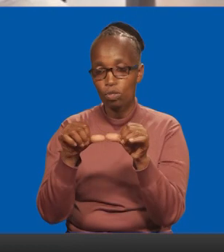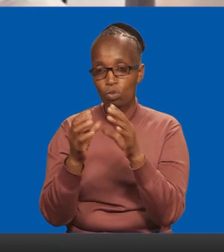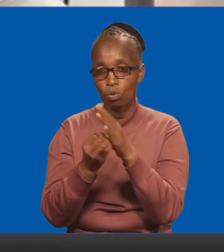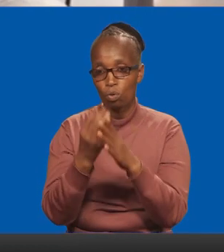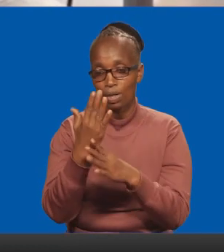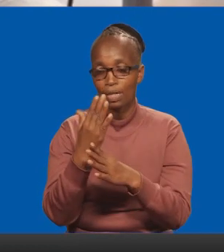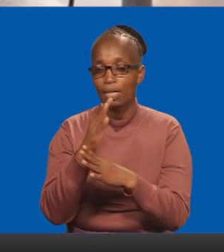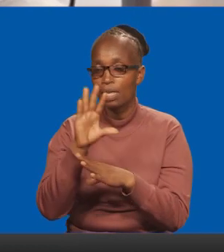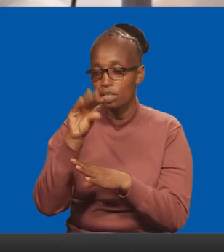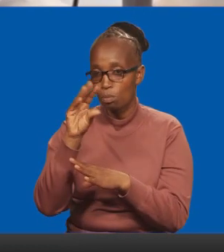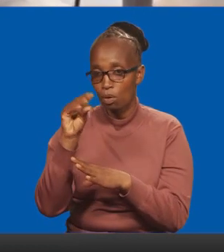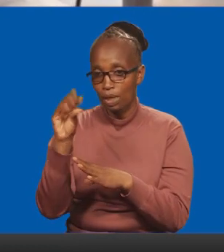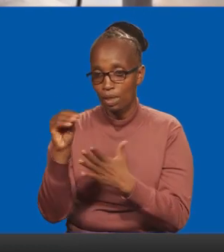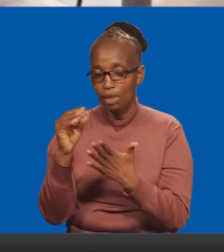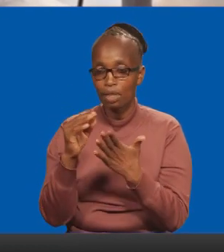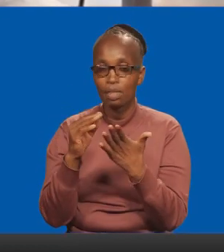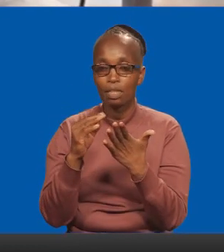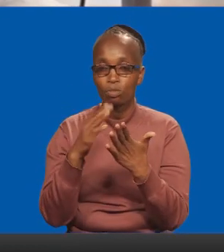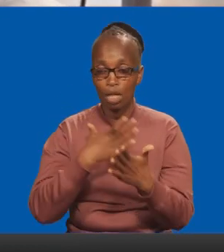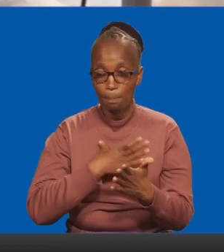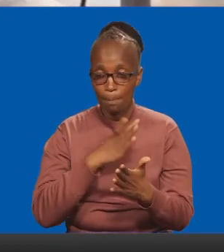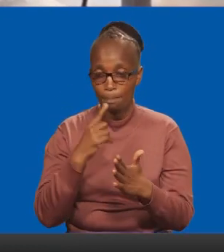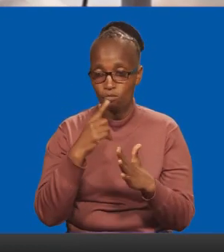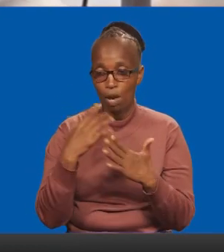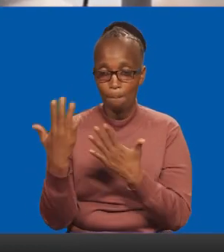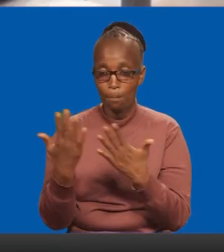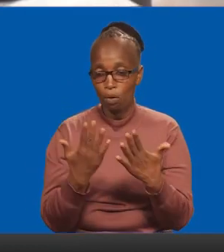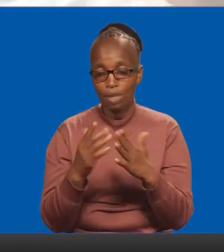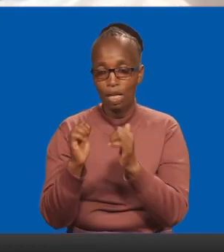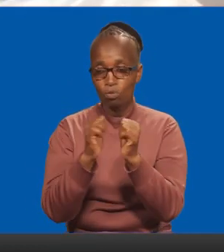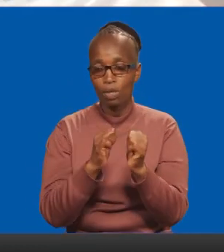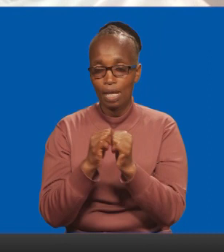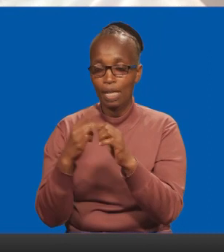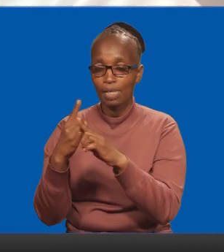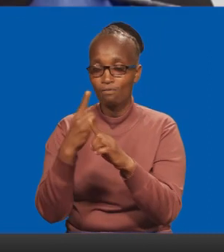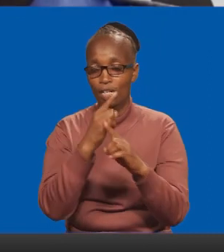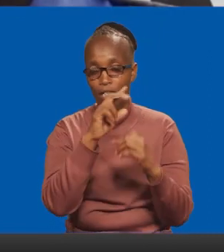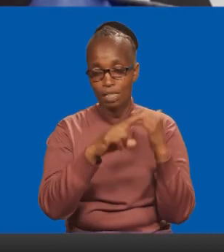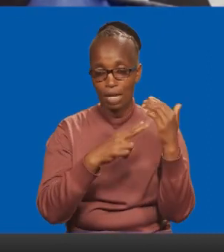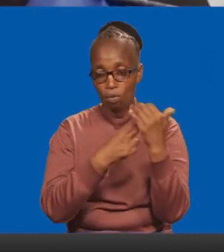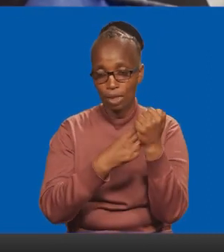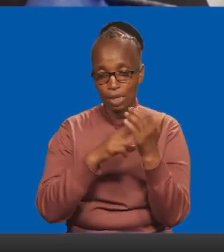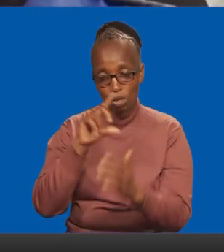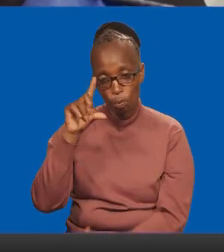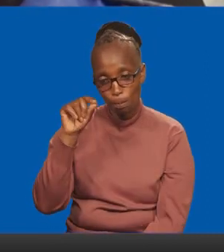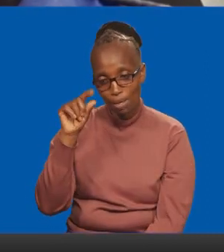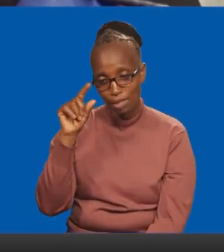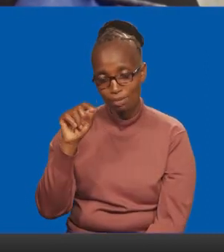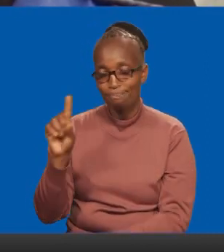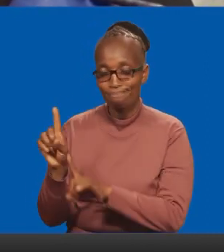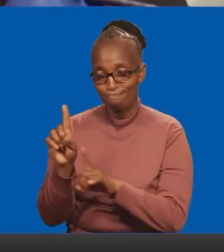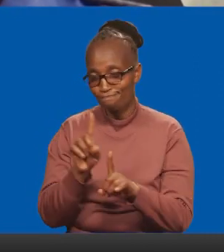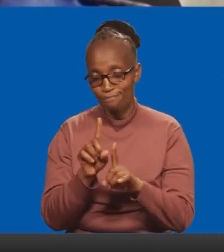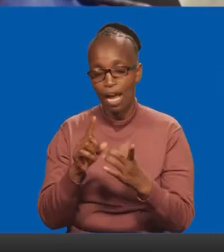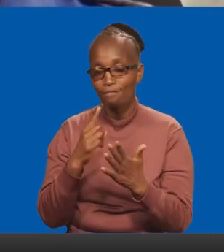sekta hiyo nchini. Akizungumza katika warsha uliowaleta pamoja wamiliki wa biashara na wadau mbalimbali mjini Mombasa,